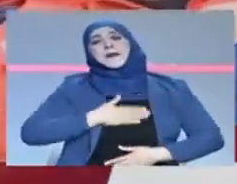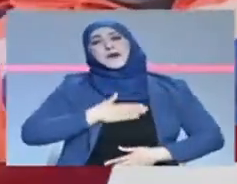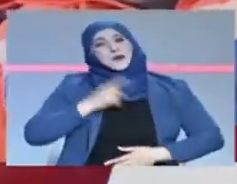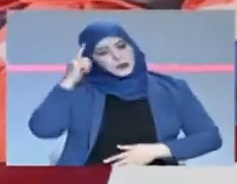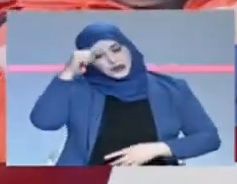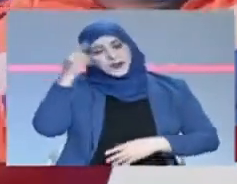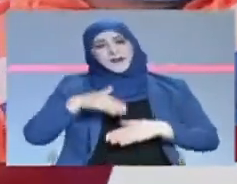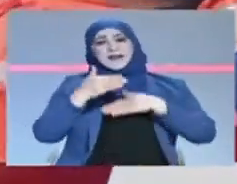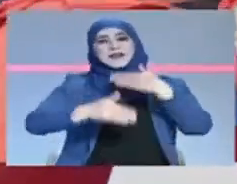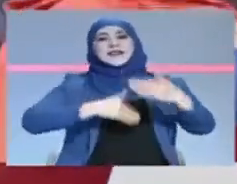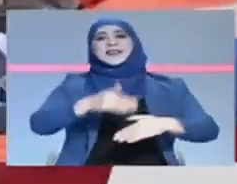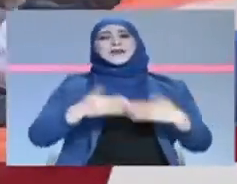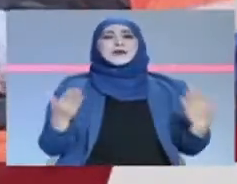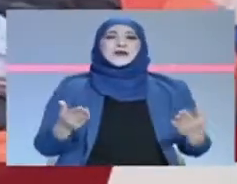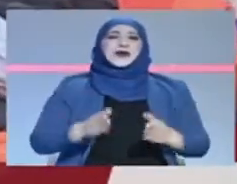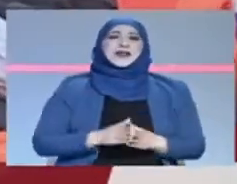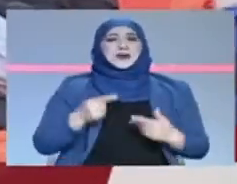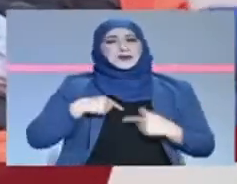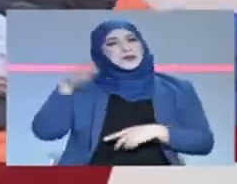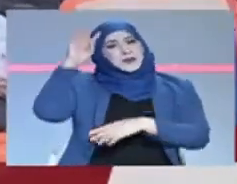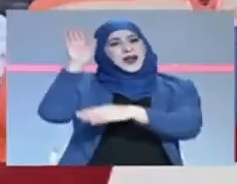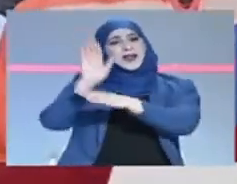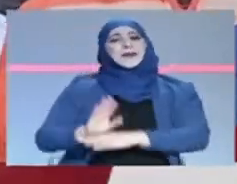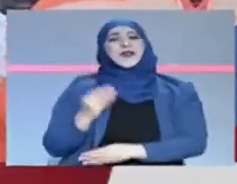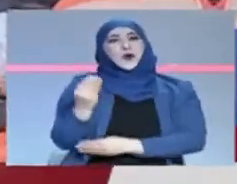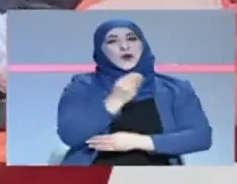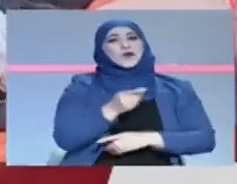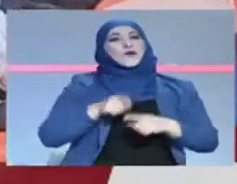هك باش نستحفظوا على بلادنا وعلى صغيراتنا وعلى